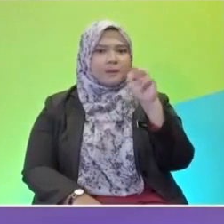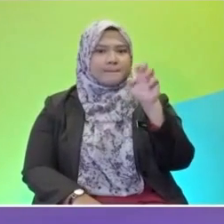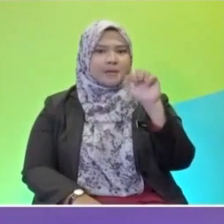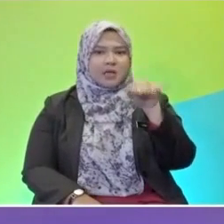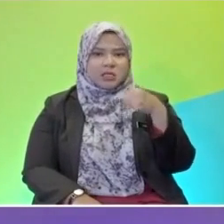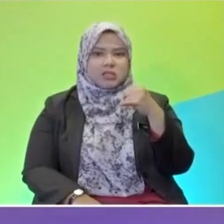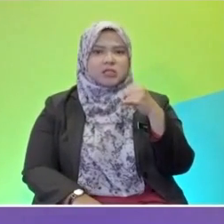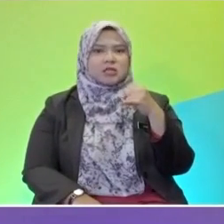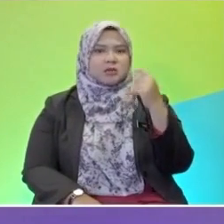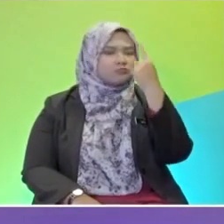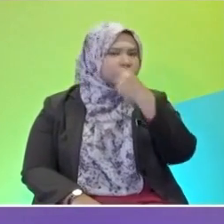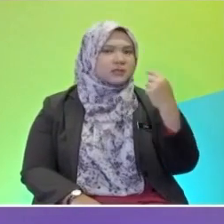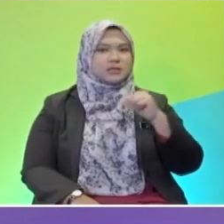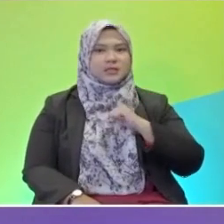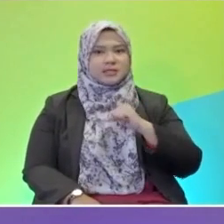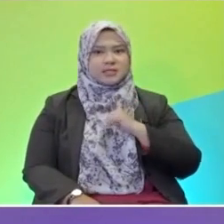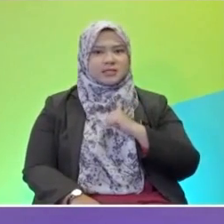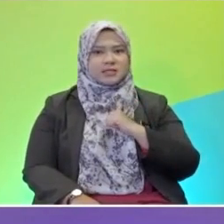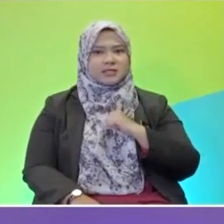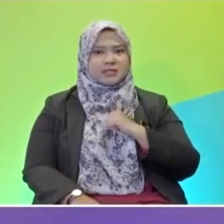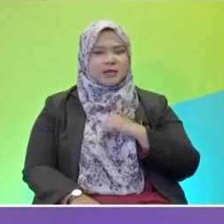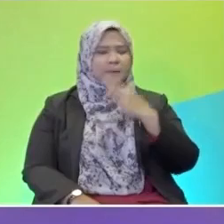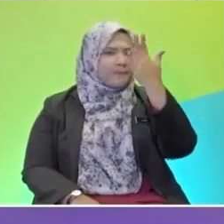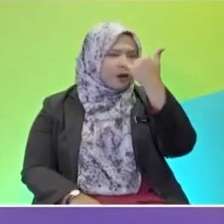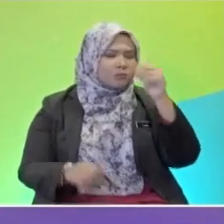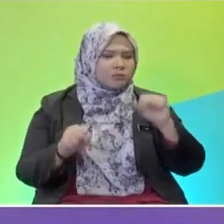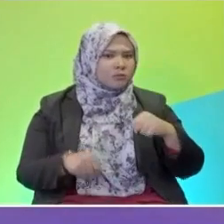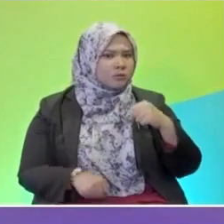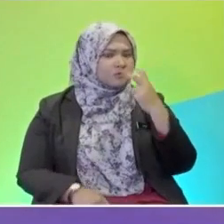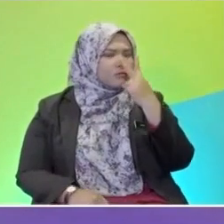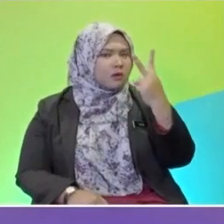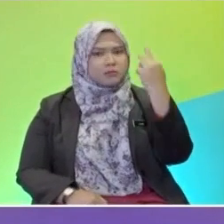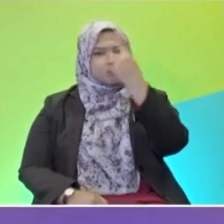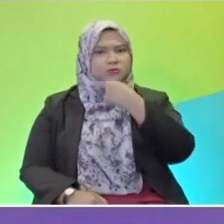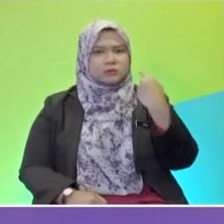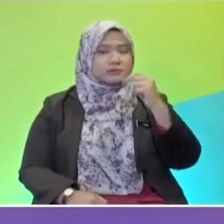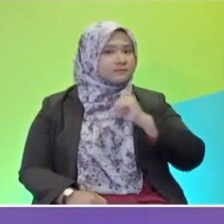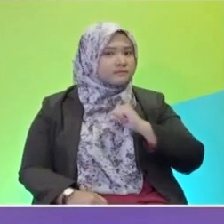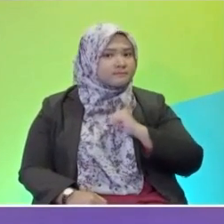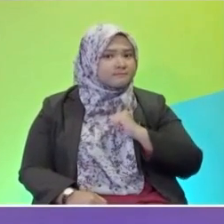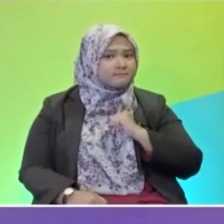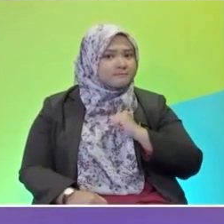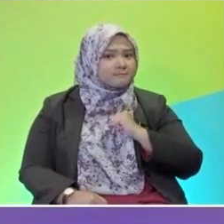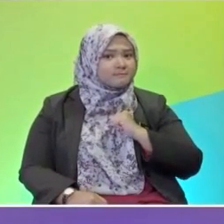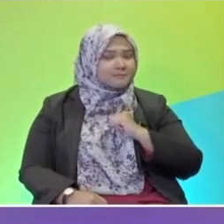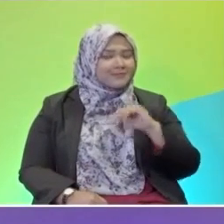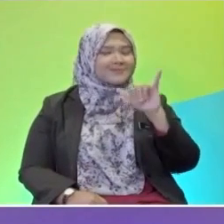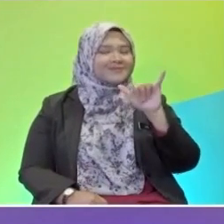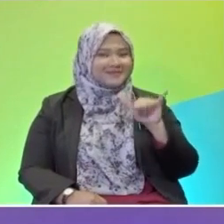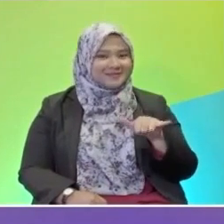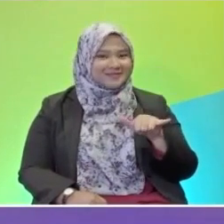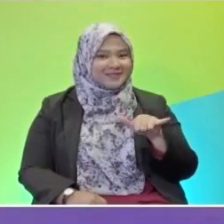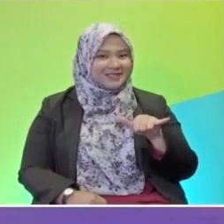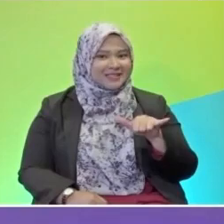daripada aplikasi pantulan cahaya di mana kita akan mempelajari satu lagi sifat cahaya yaitu